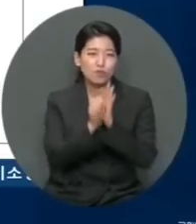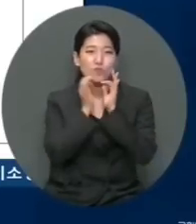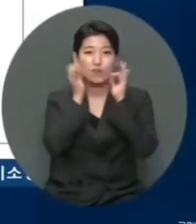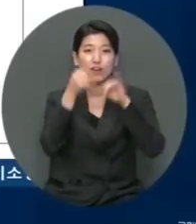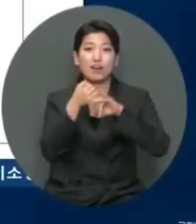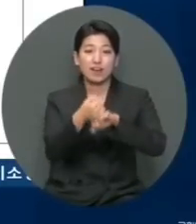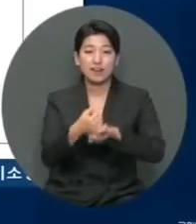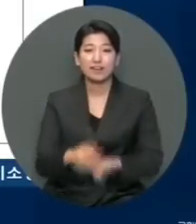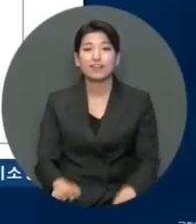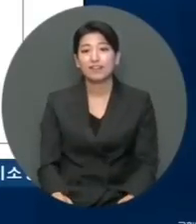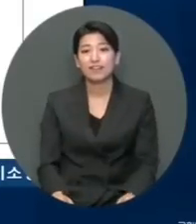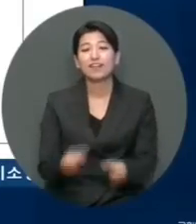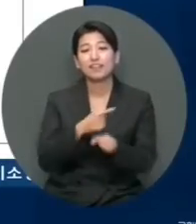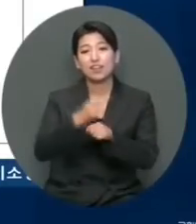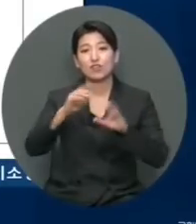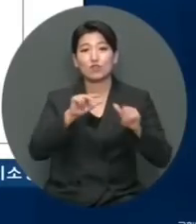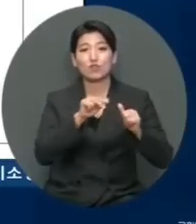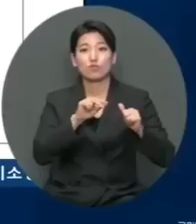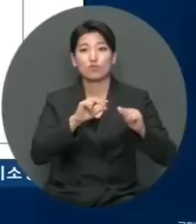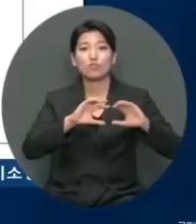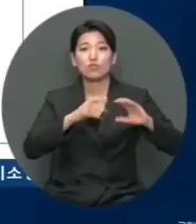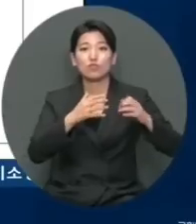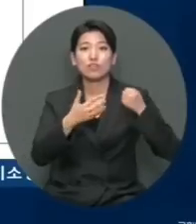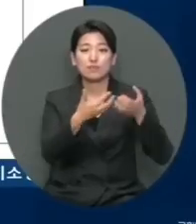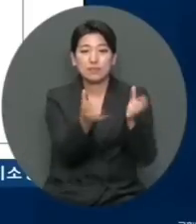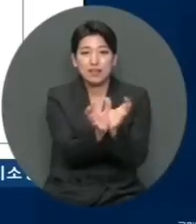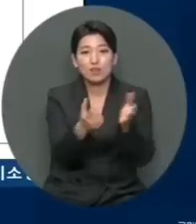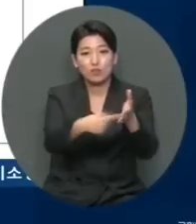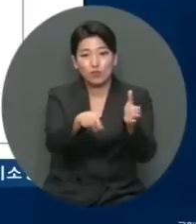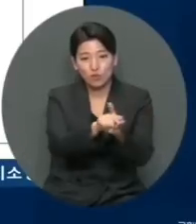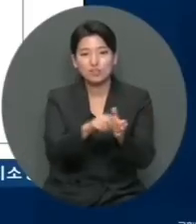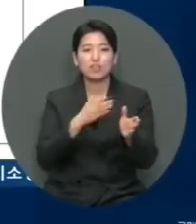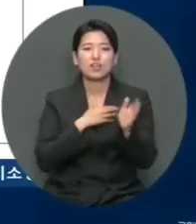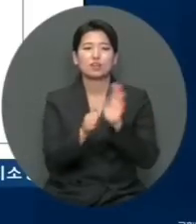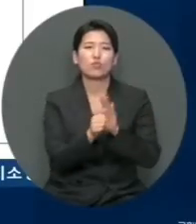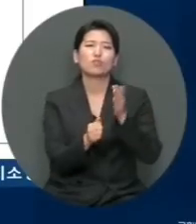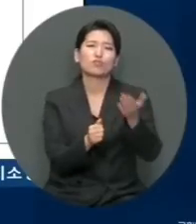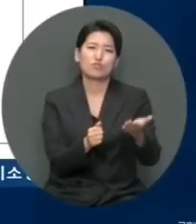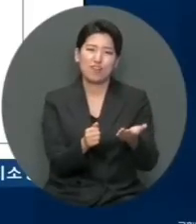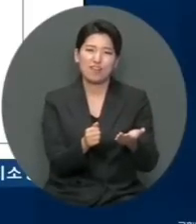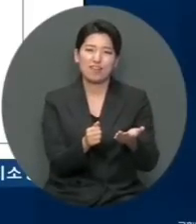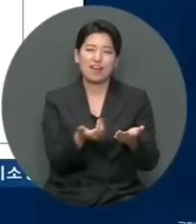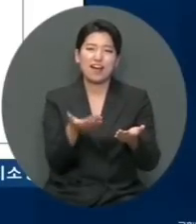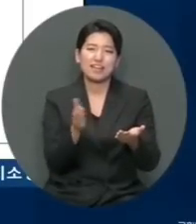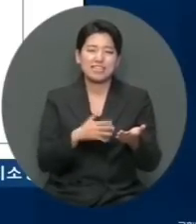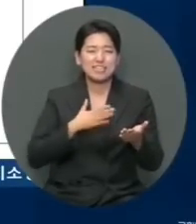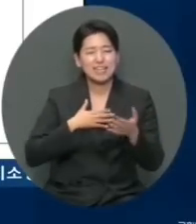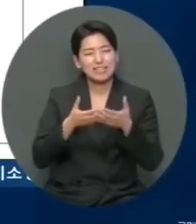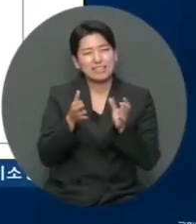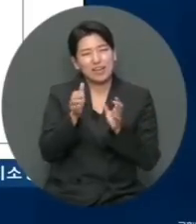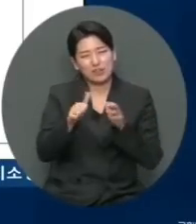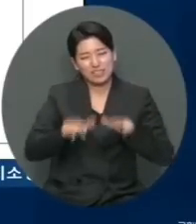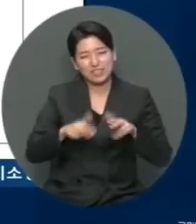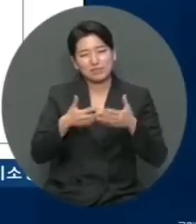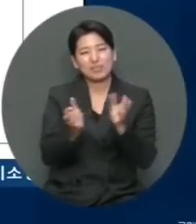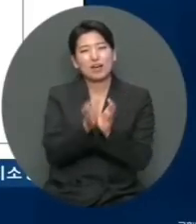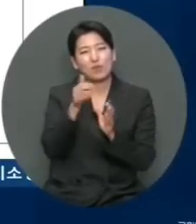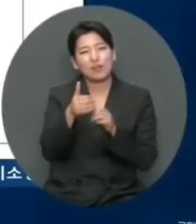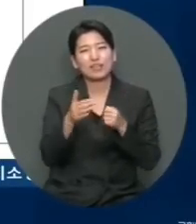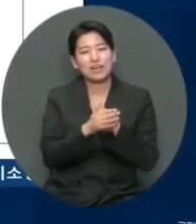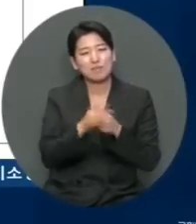여권을 만드는데 최선 다하겠다. 근데 현직 장관이다 보니까 더 이상의 표현은 살짝 자제하겠다.